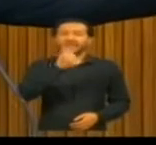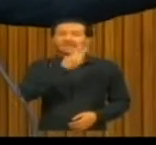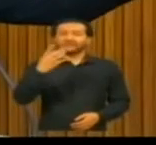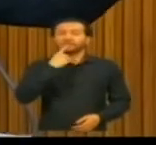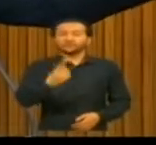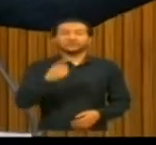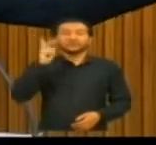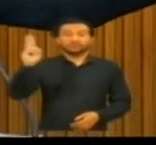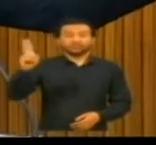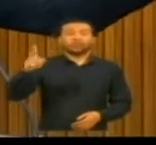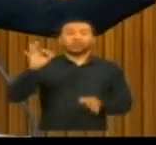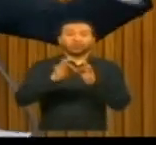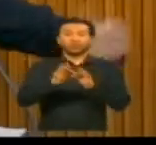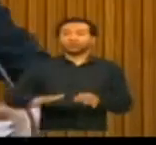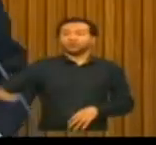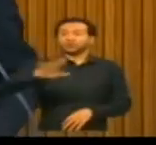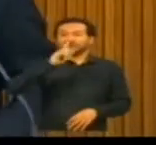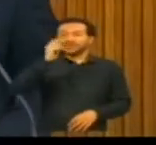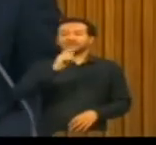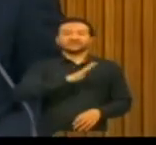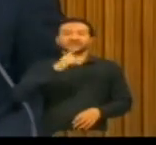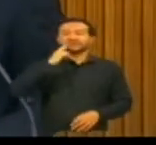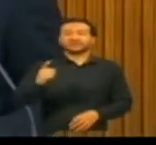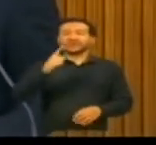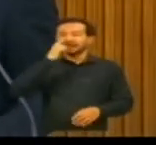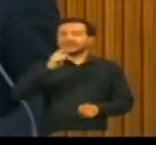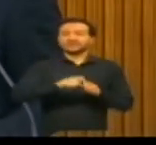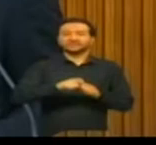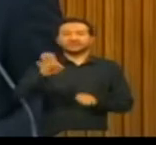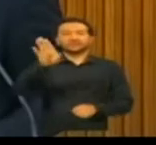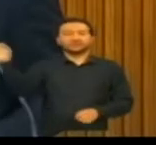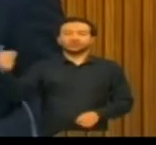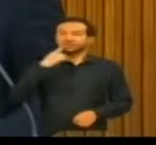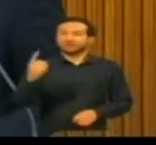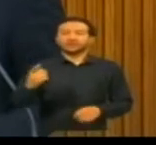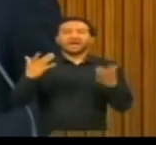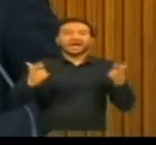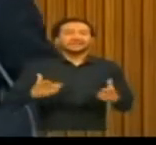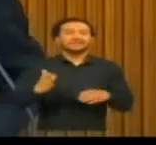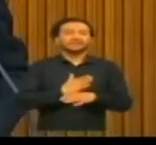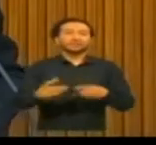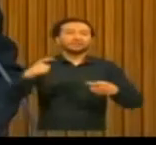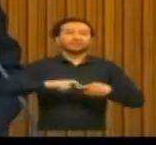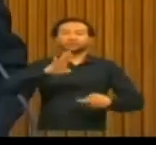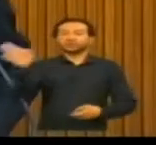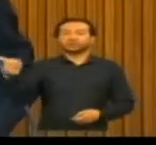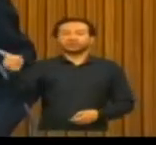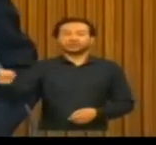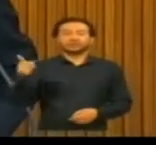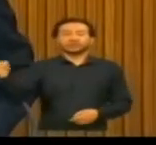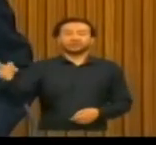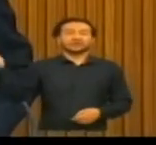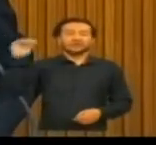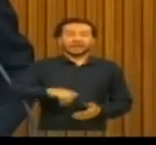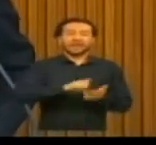kardeşim senin Orta Doğu'da ne işin var dedik. Ne işin var gidiyorsun oraya? Hangi gerekçeyle gidiyorsun oraya? Gelen